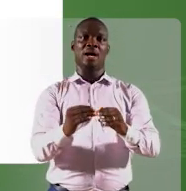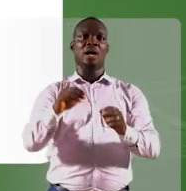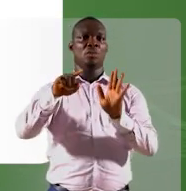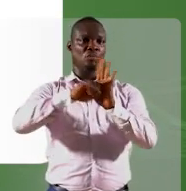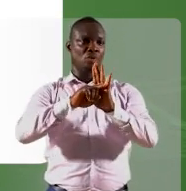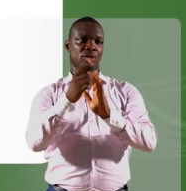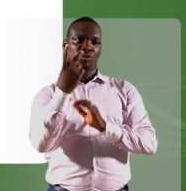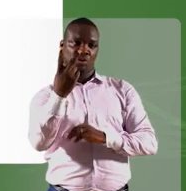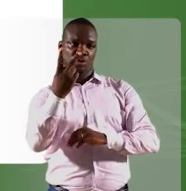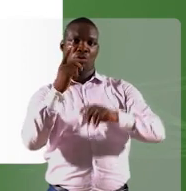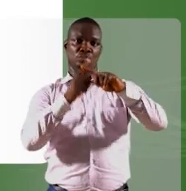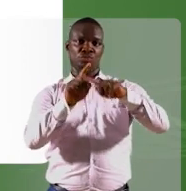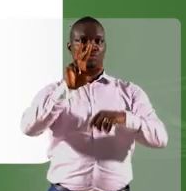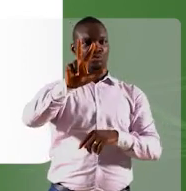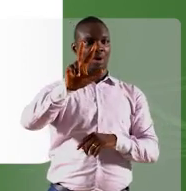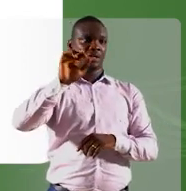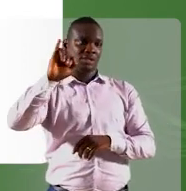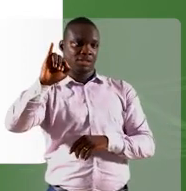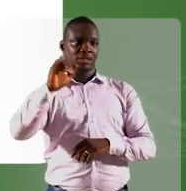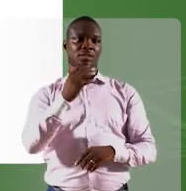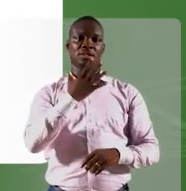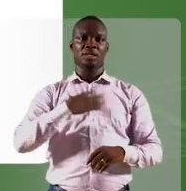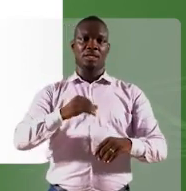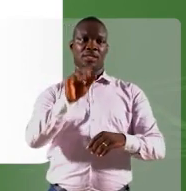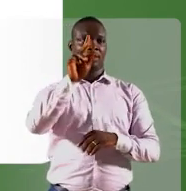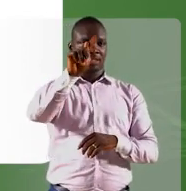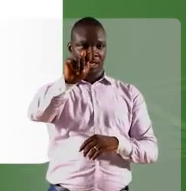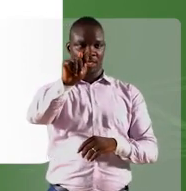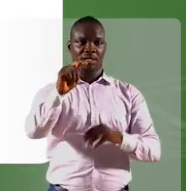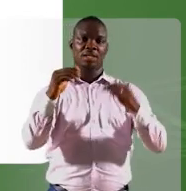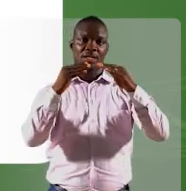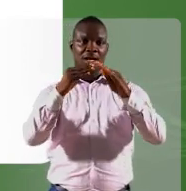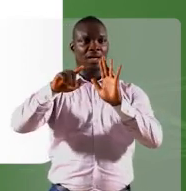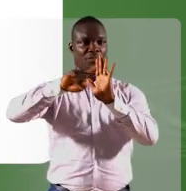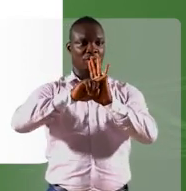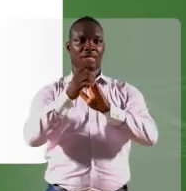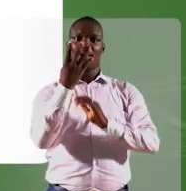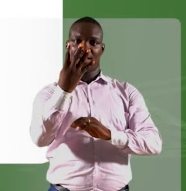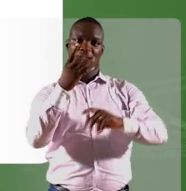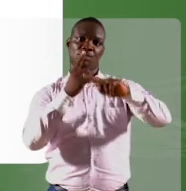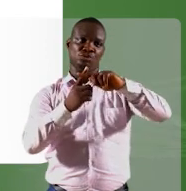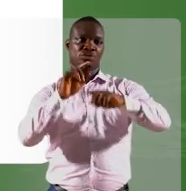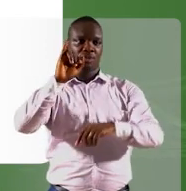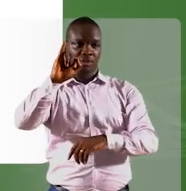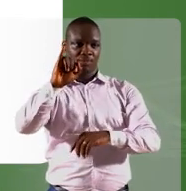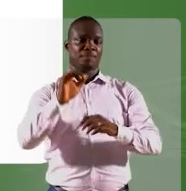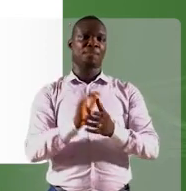2, plus 3i, et petit t égale à moins 4, plus